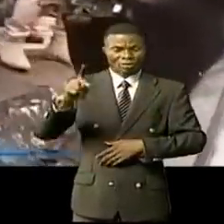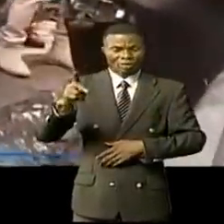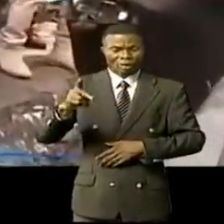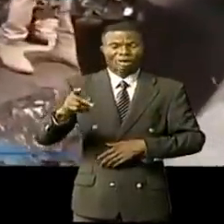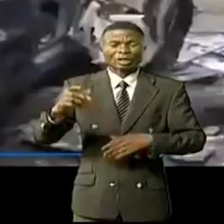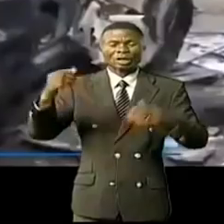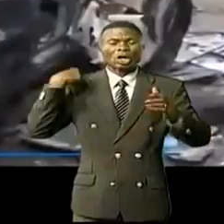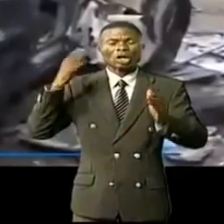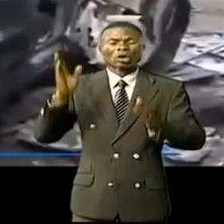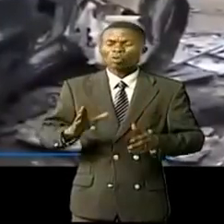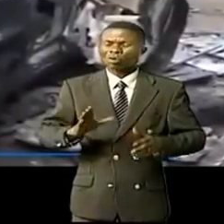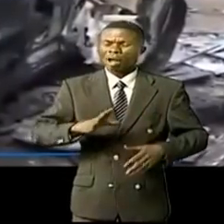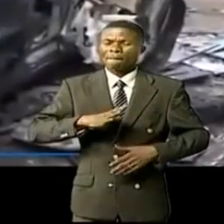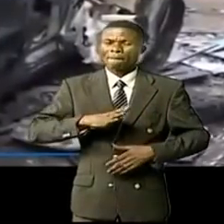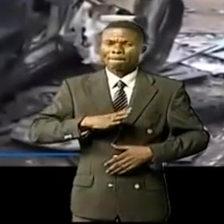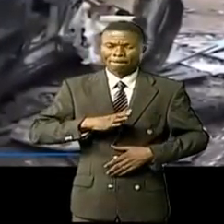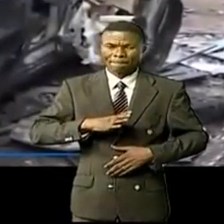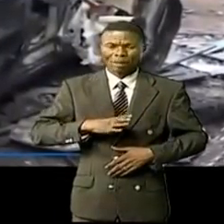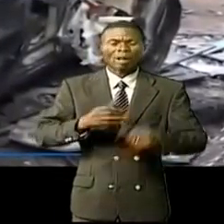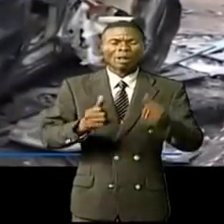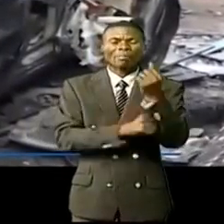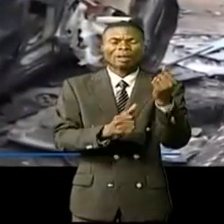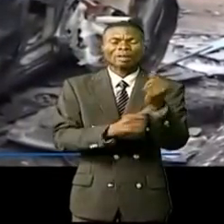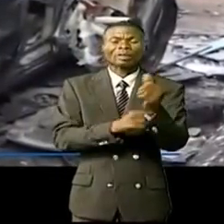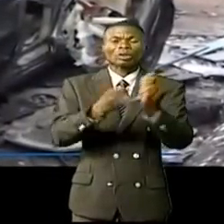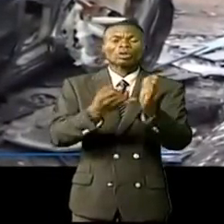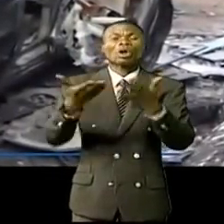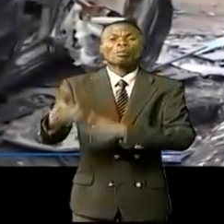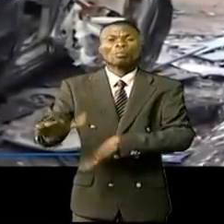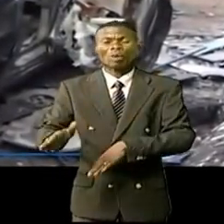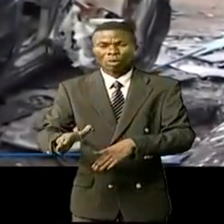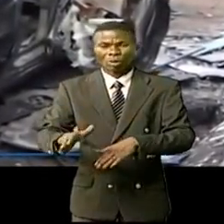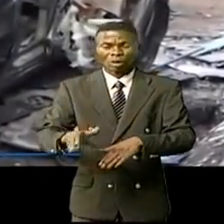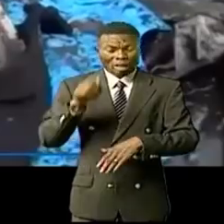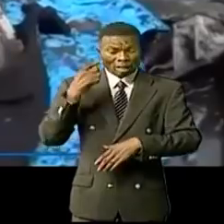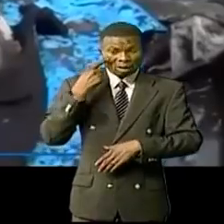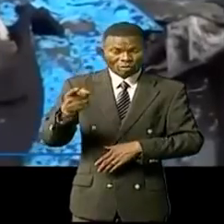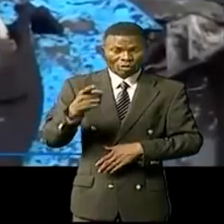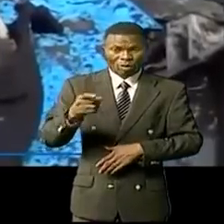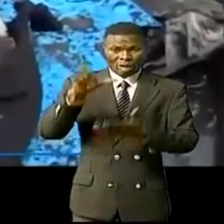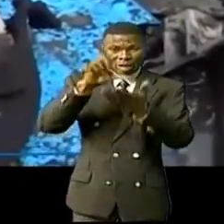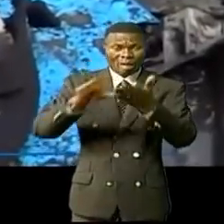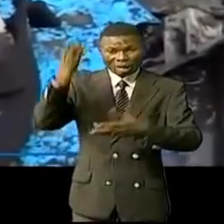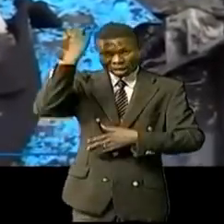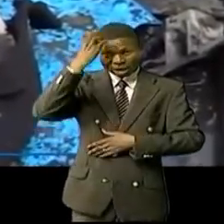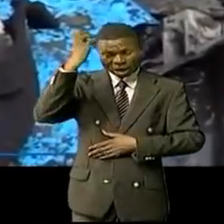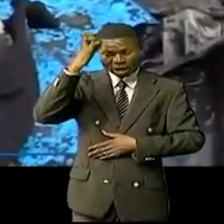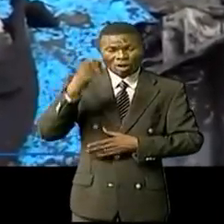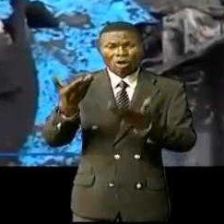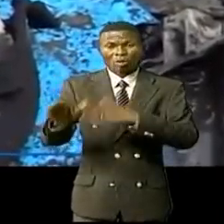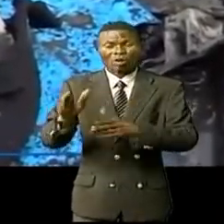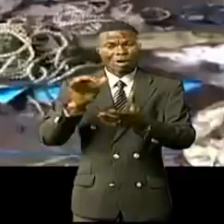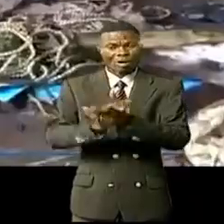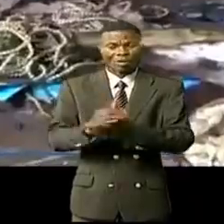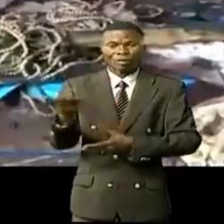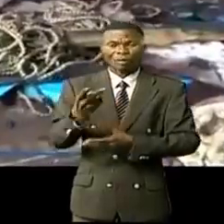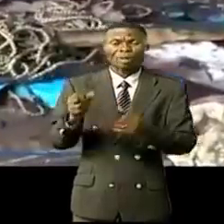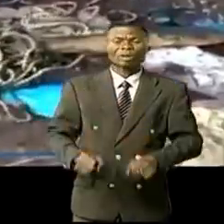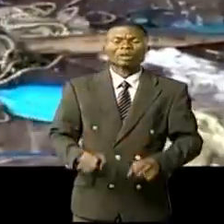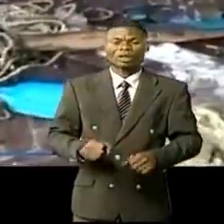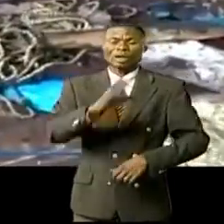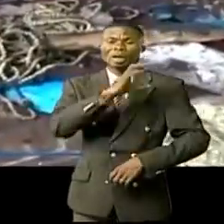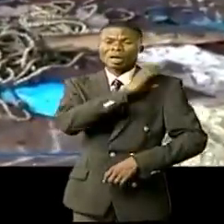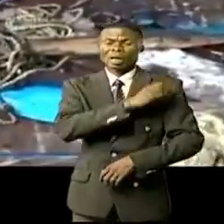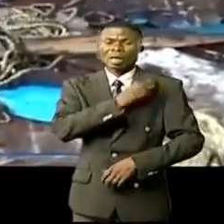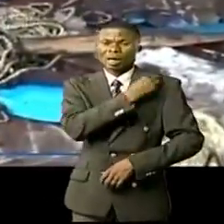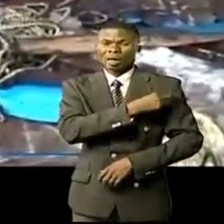très émue pour la perte des vies humaines, parmi lesquelles figuraient un lieutenant-colonel et son épouse, un capitaine